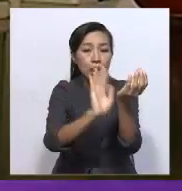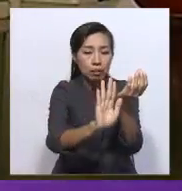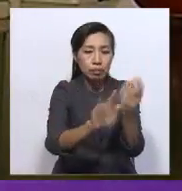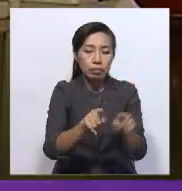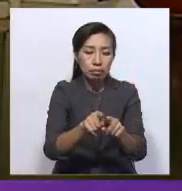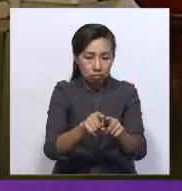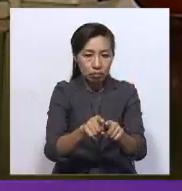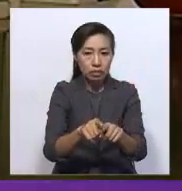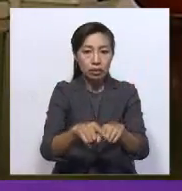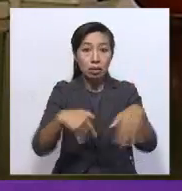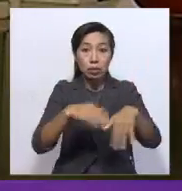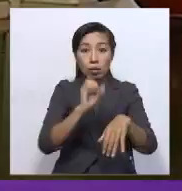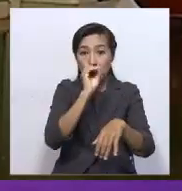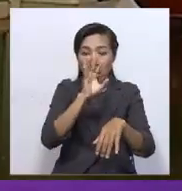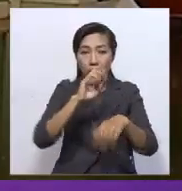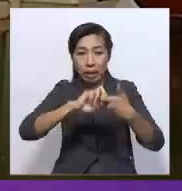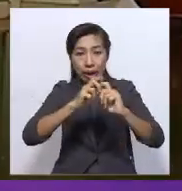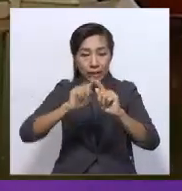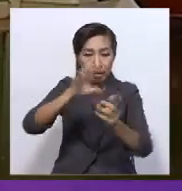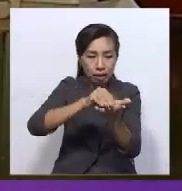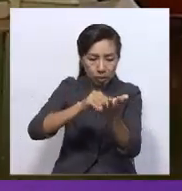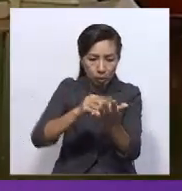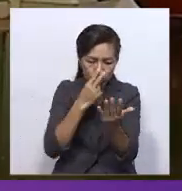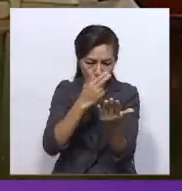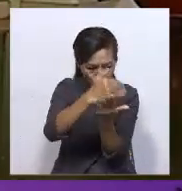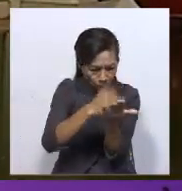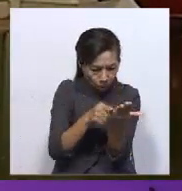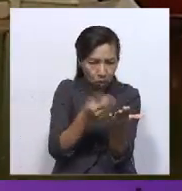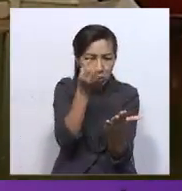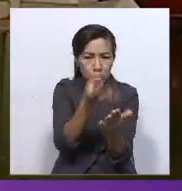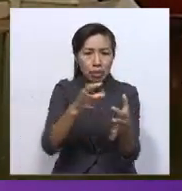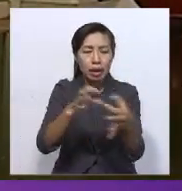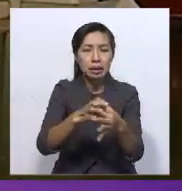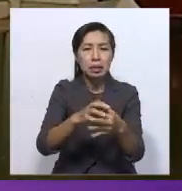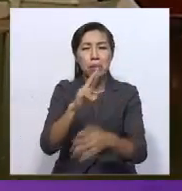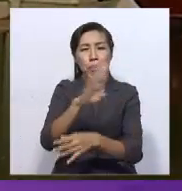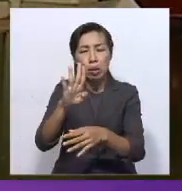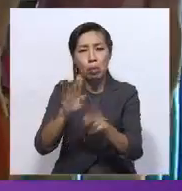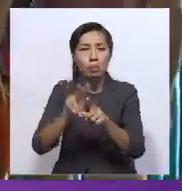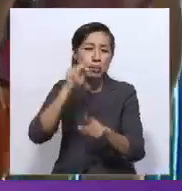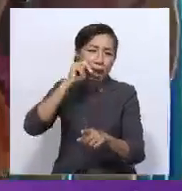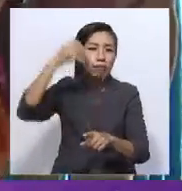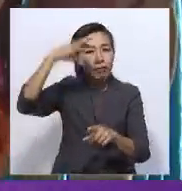พร้อมซึ่งมีการพบว่ามีเรื่องร้องเรียนส่วนใหญ่เป็นเรื่องระบบสาธารณูปโภคค่ะ